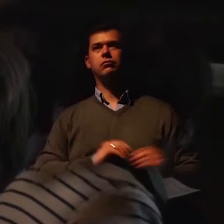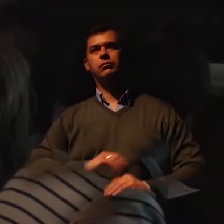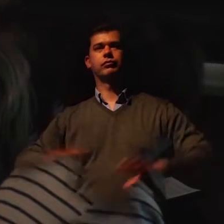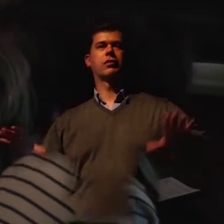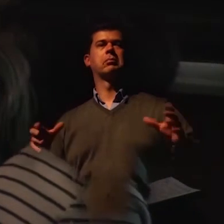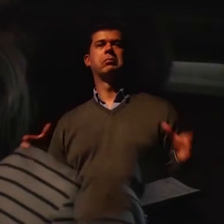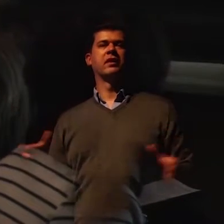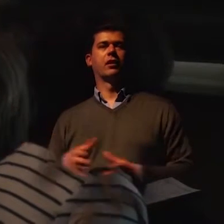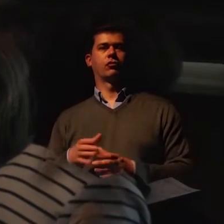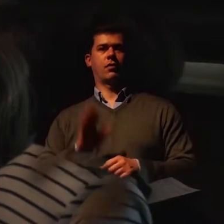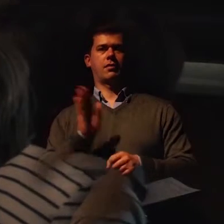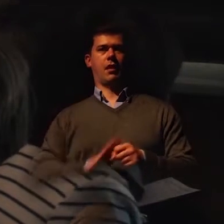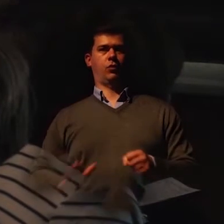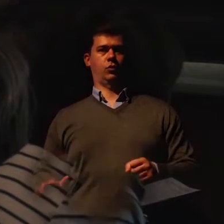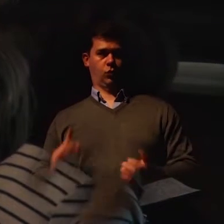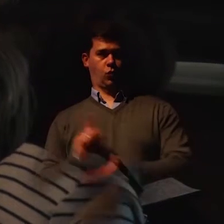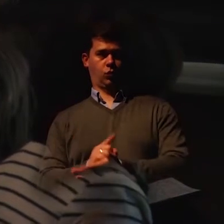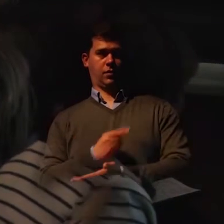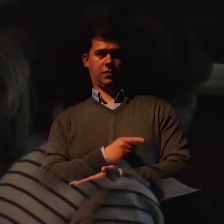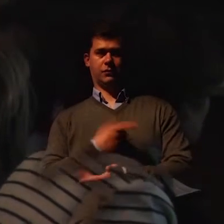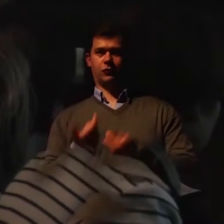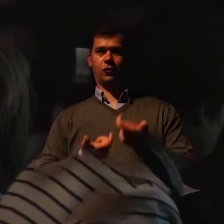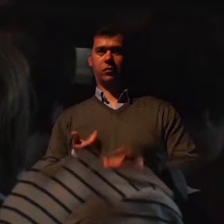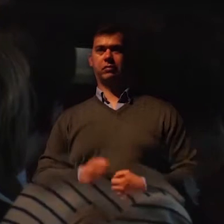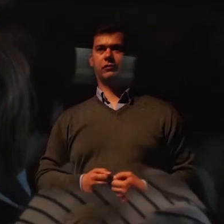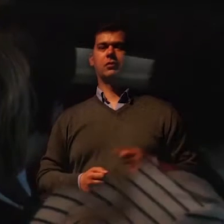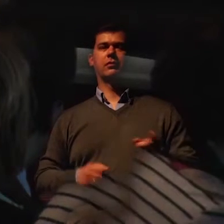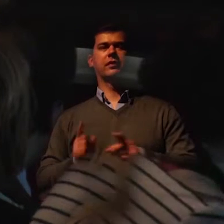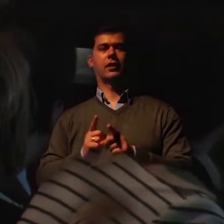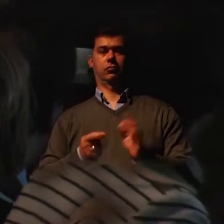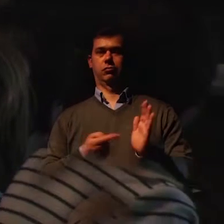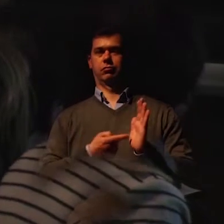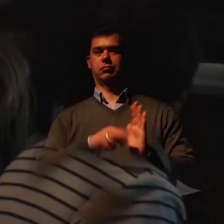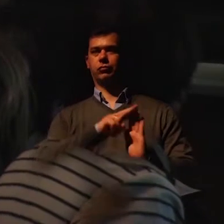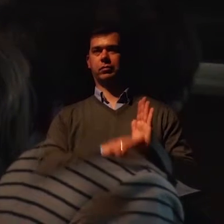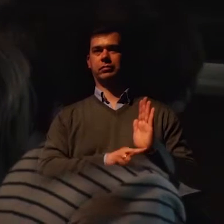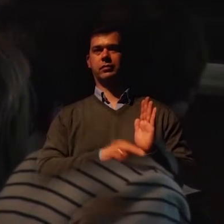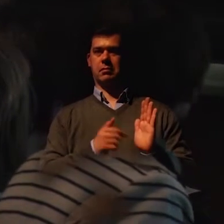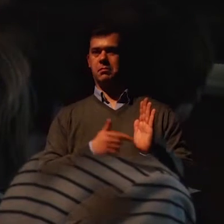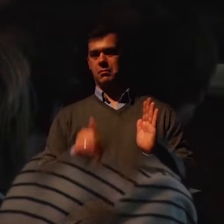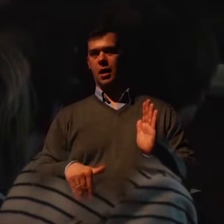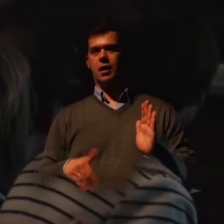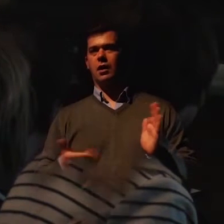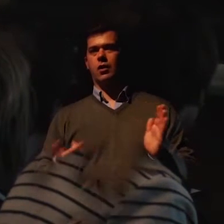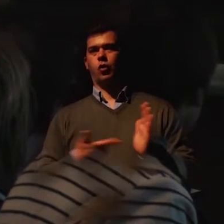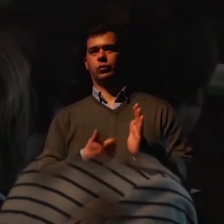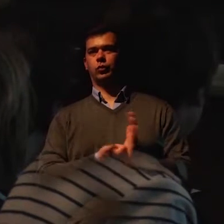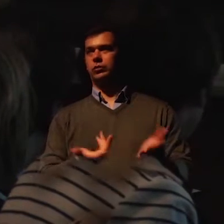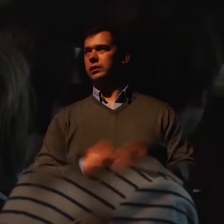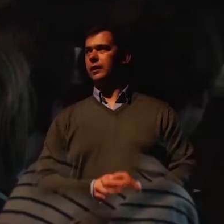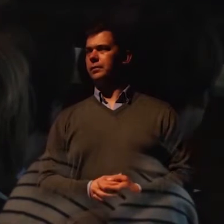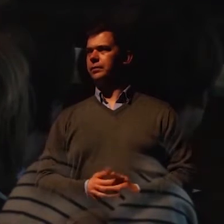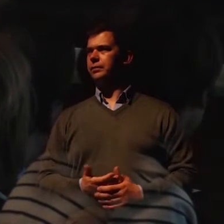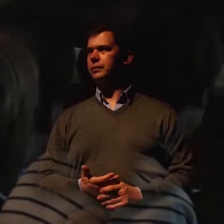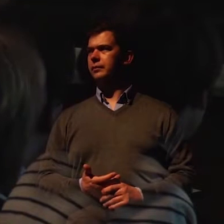mniejszością narodową o wiem to wynika także z z Konstytucji chyba